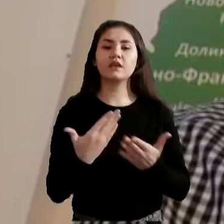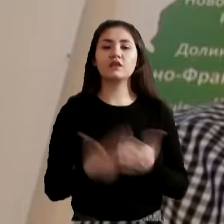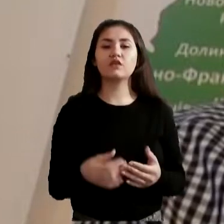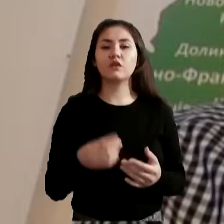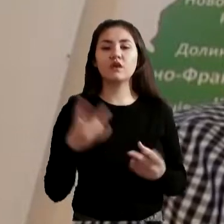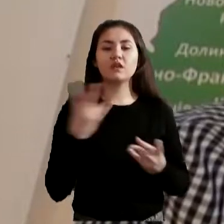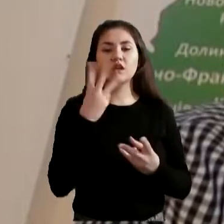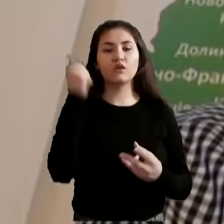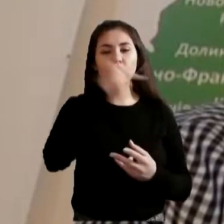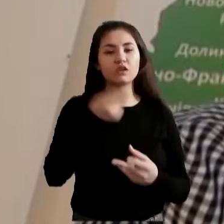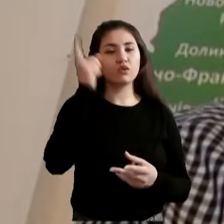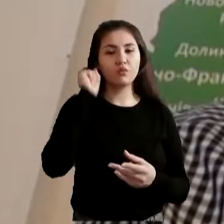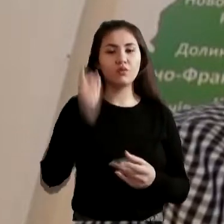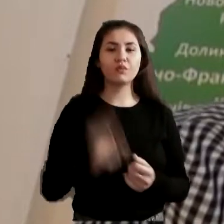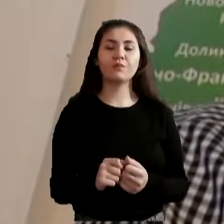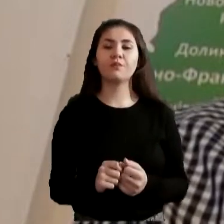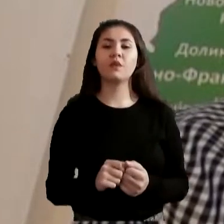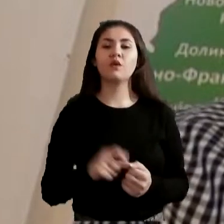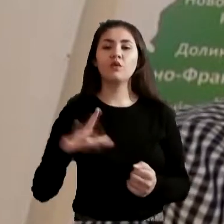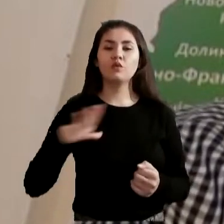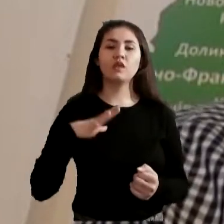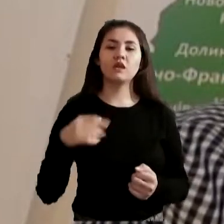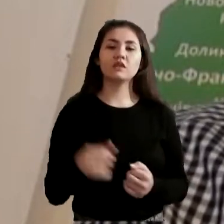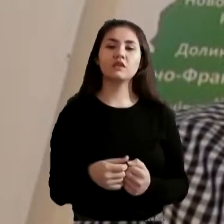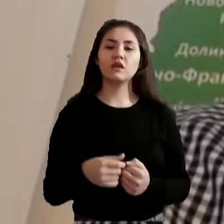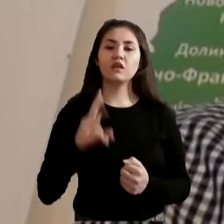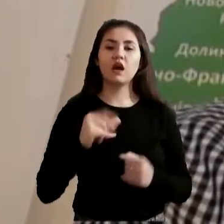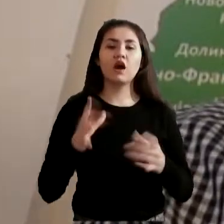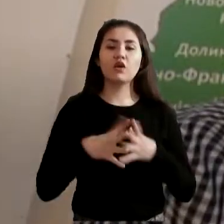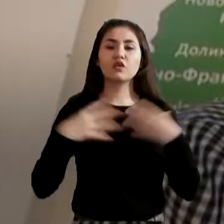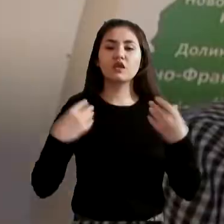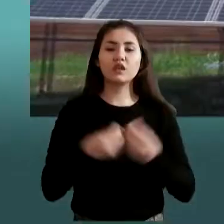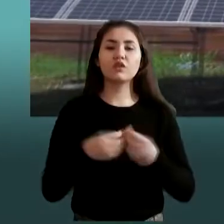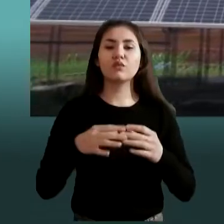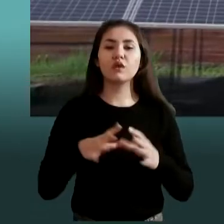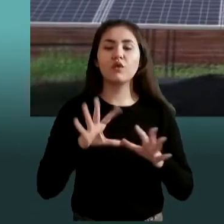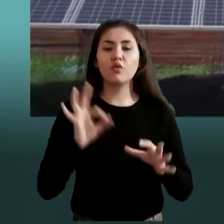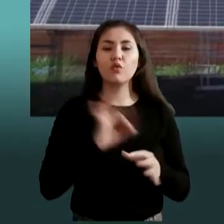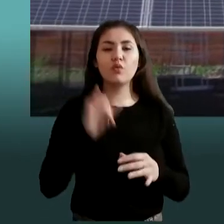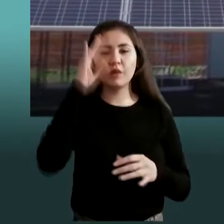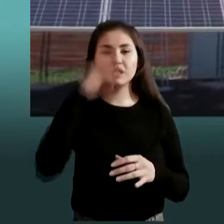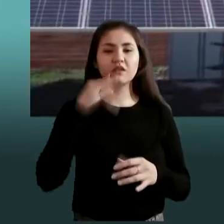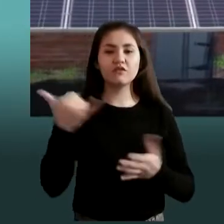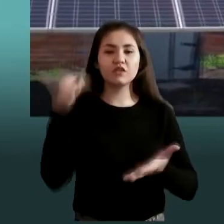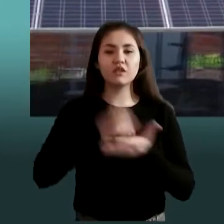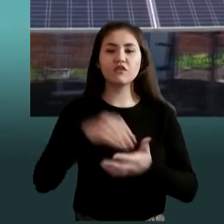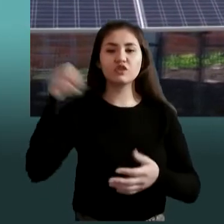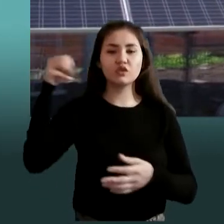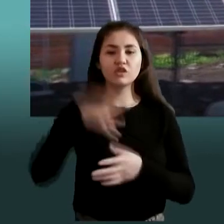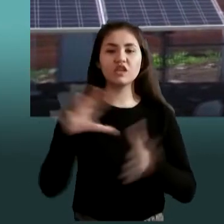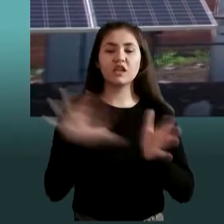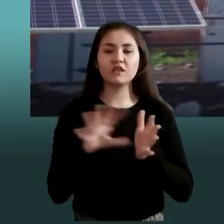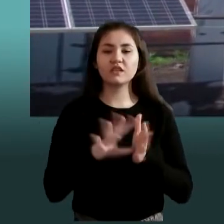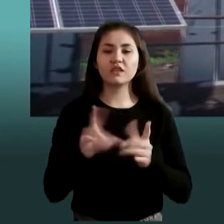тому назад у нас на родинному обійстці у батьків встановили сонячну електростанцію